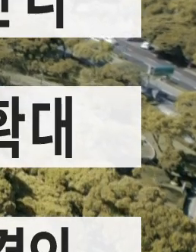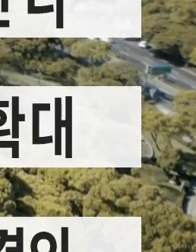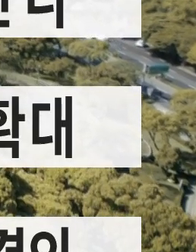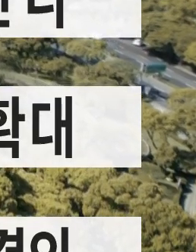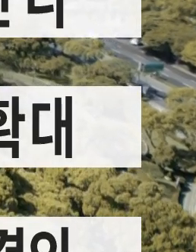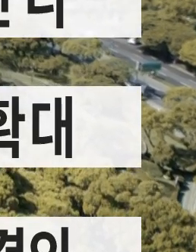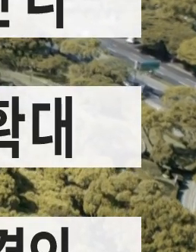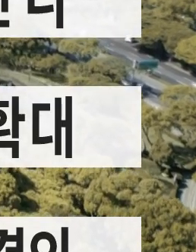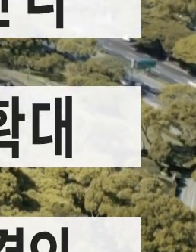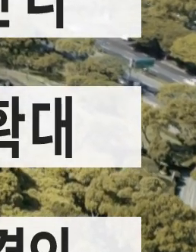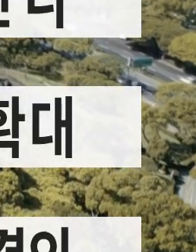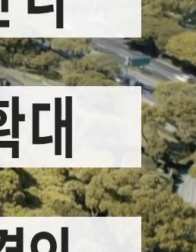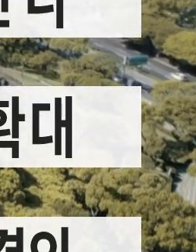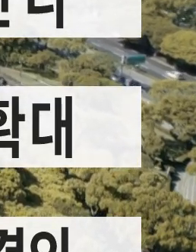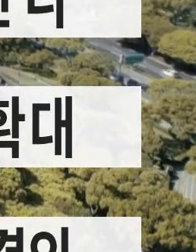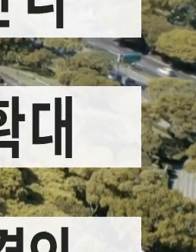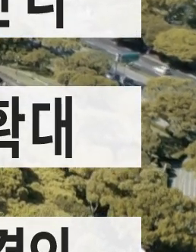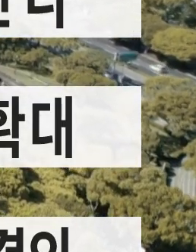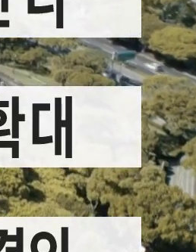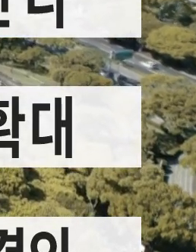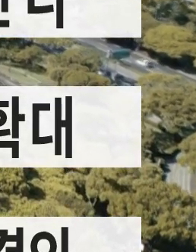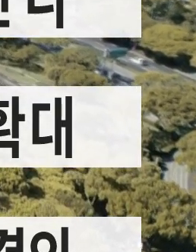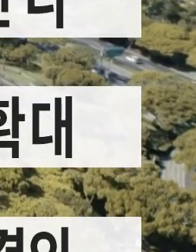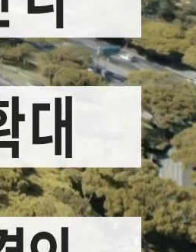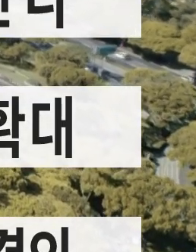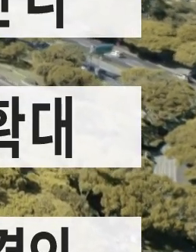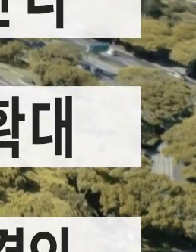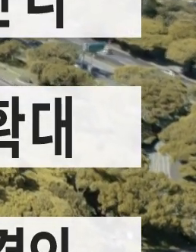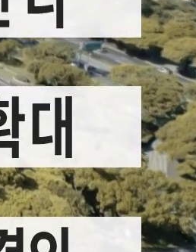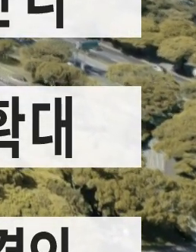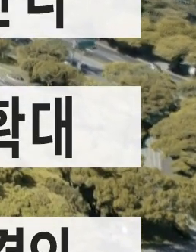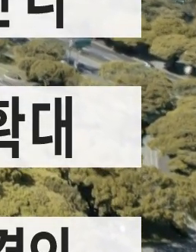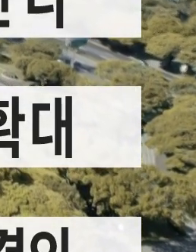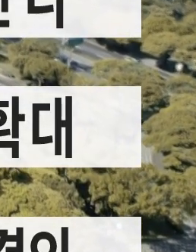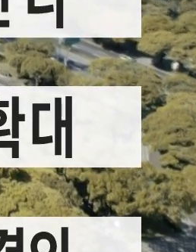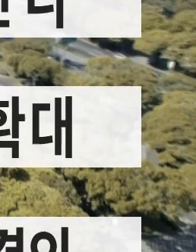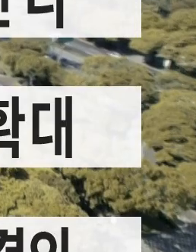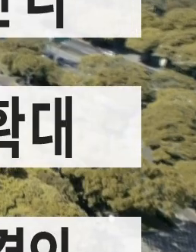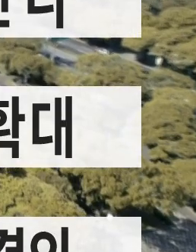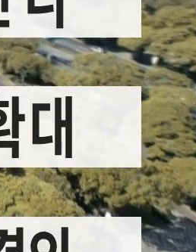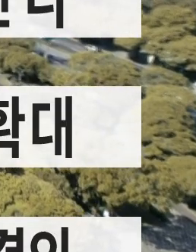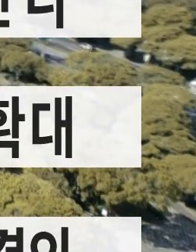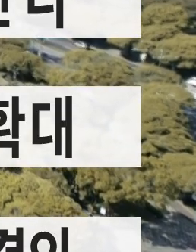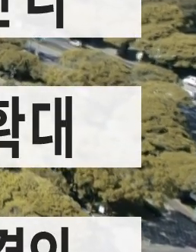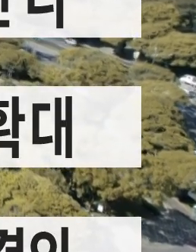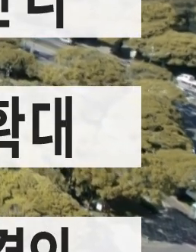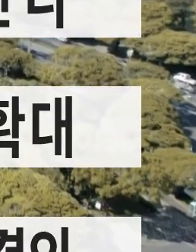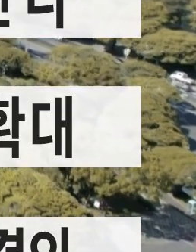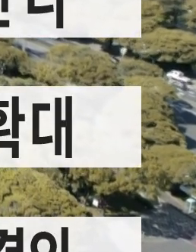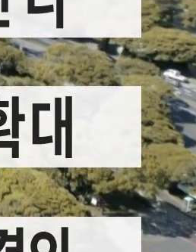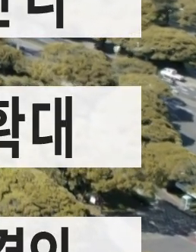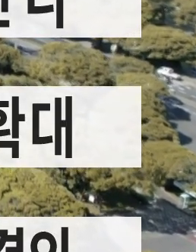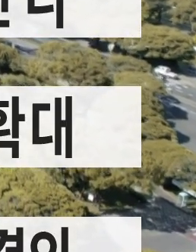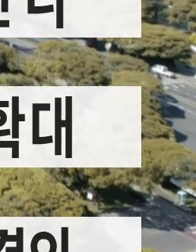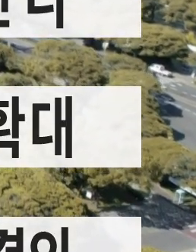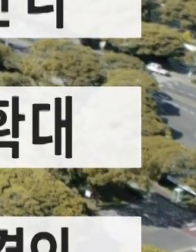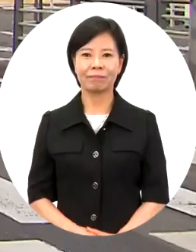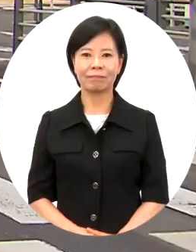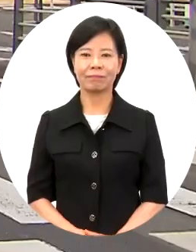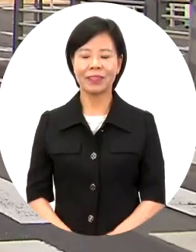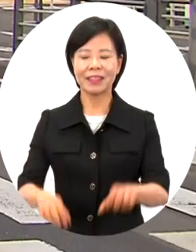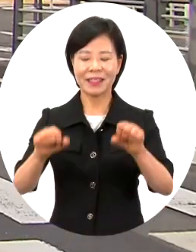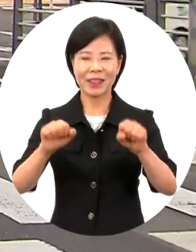4개 특별자치시도가 제주형 기초자치단체 출범을 위해 정부의 주민투표 실시를 요구하는 공동결의문을 채택했습니다.